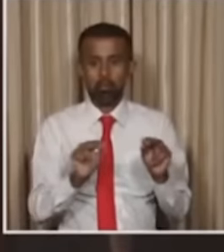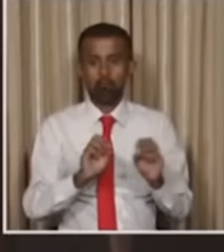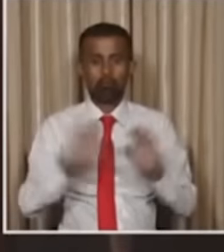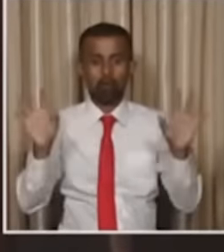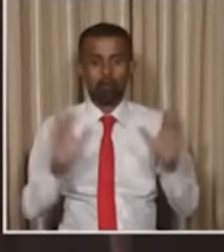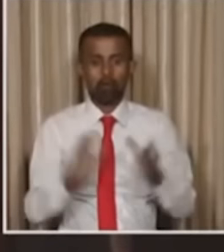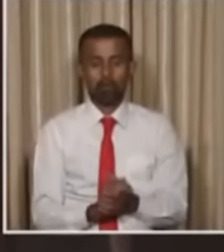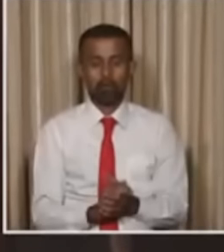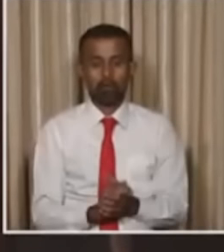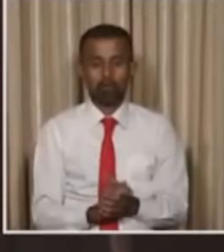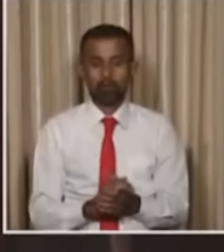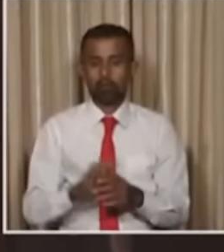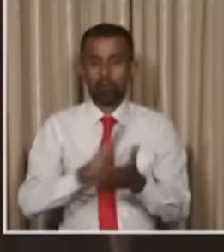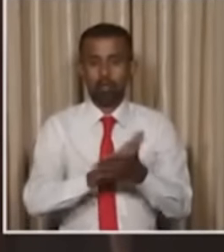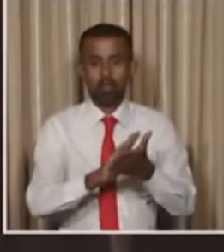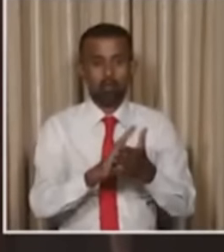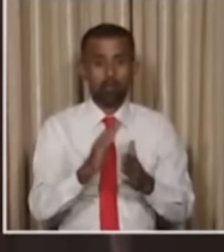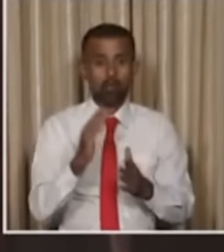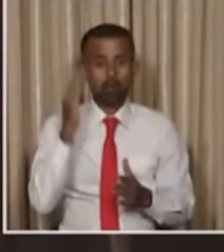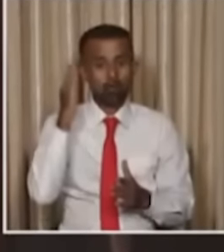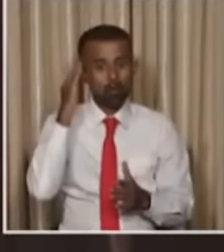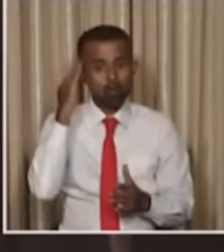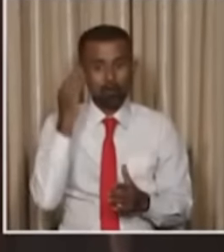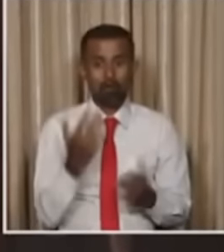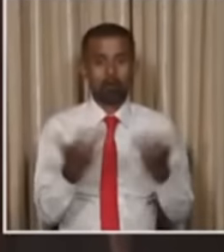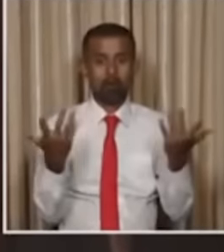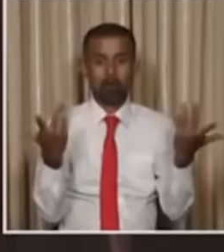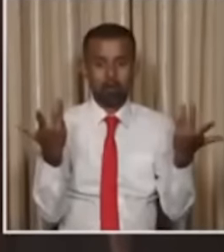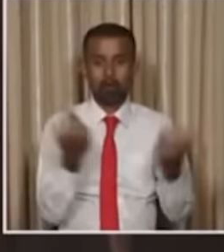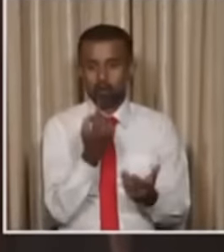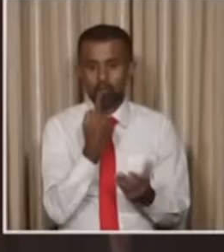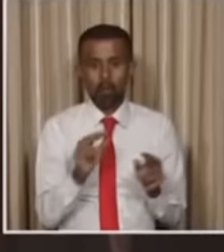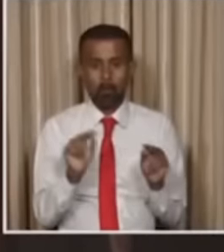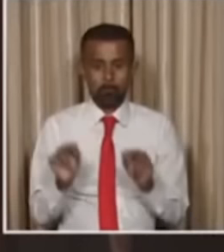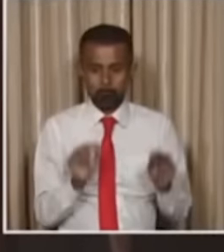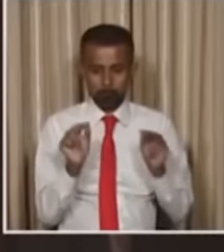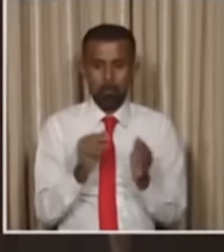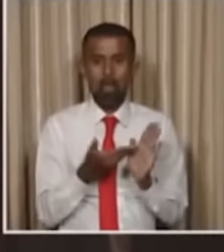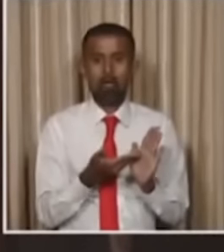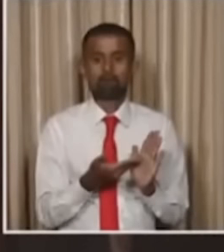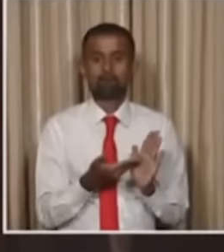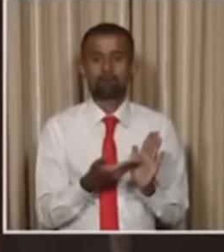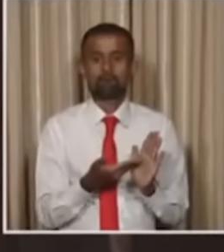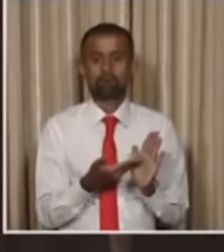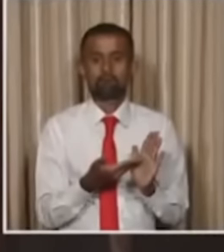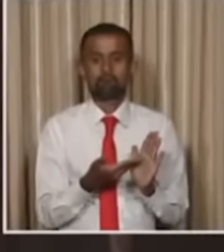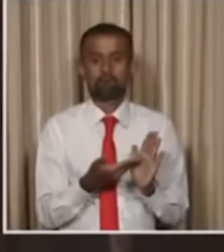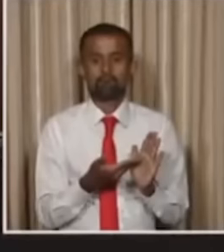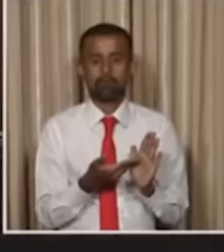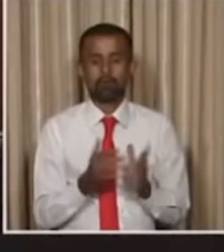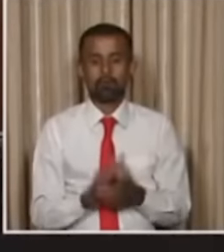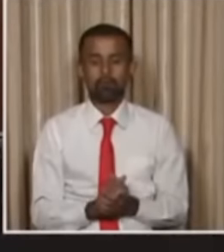එතකොට අපේ මිත්‍ර හරිනි මන්ත්‍රීතුමිය නෑ කිව්වට මේ හඬපටේ මෙතන තියෙනවා. අරු මන්ත්‍රීතුමා